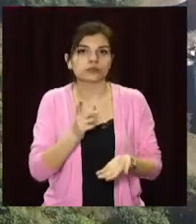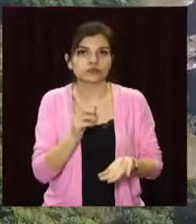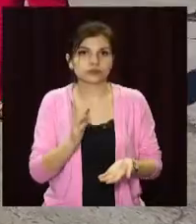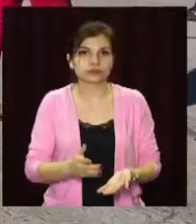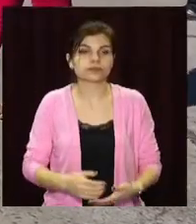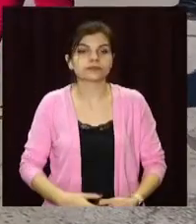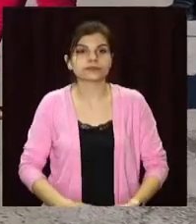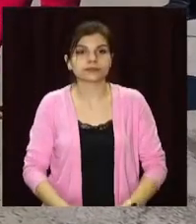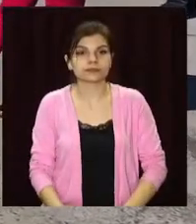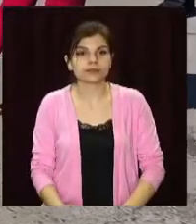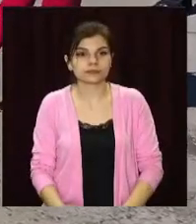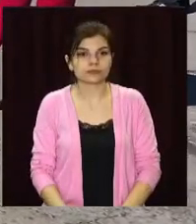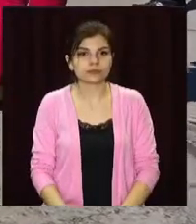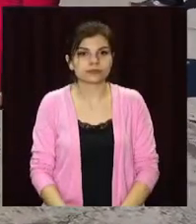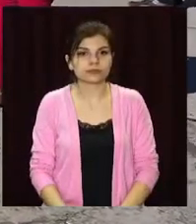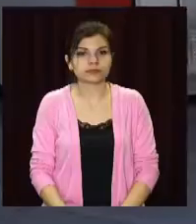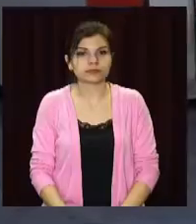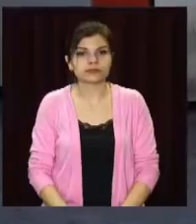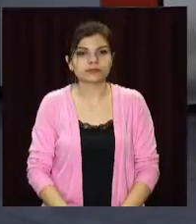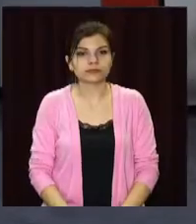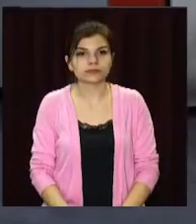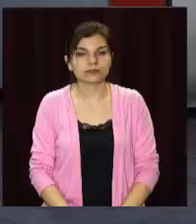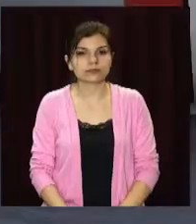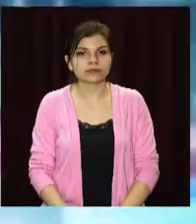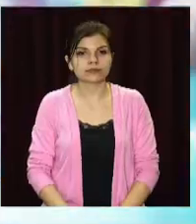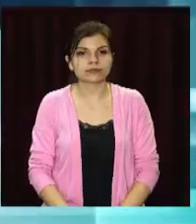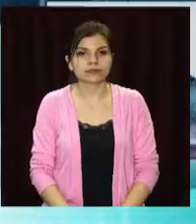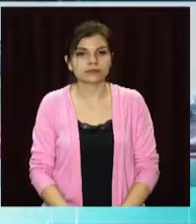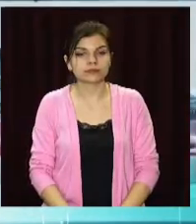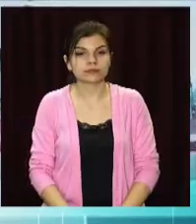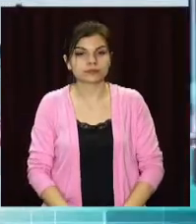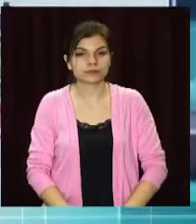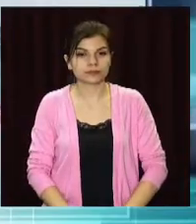В'ячеслав Куліш, Олександр Вернегоров, «Опен'юз», телеканал «Відкритий».